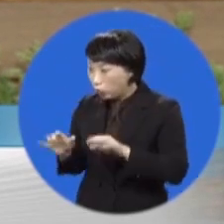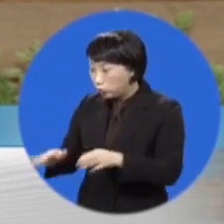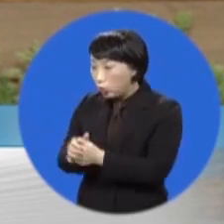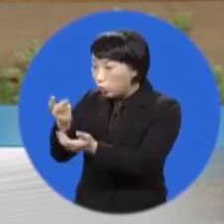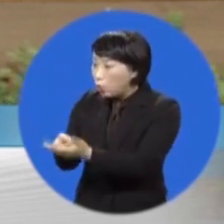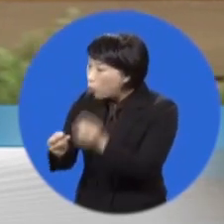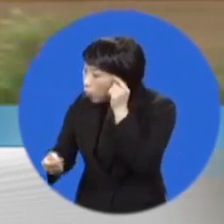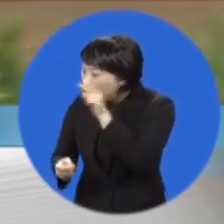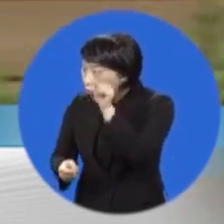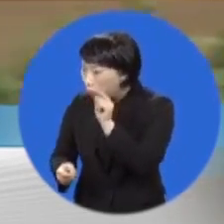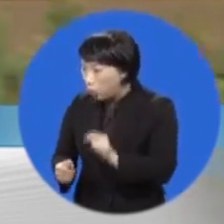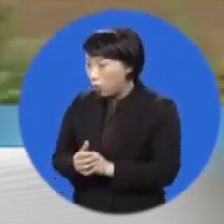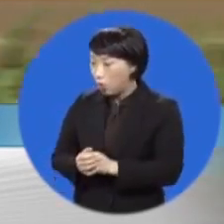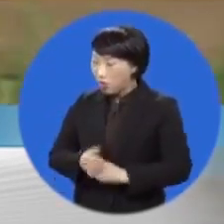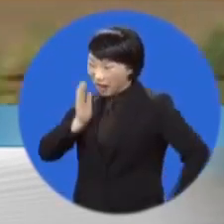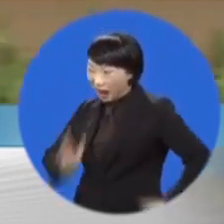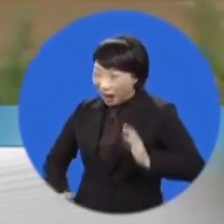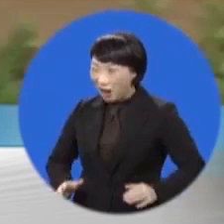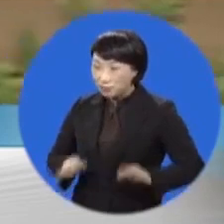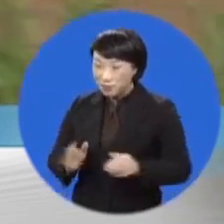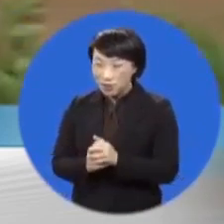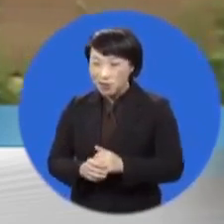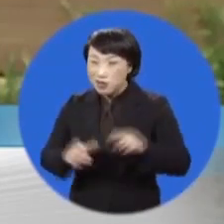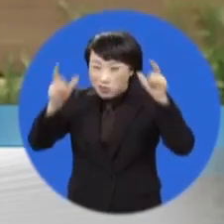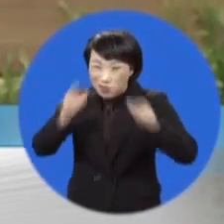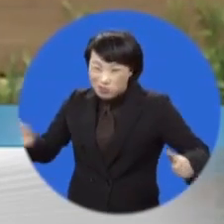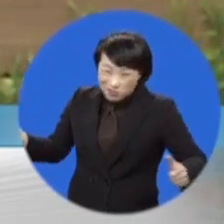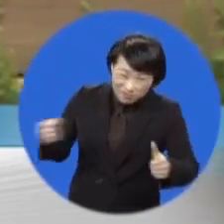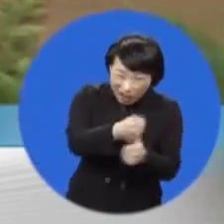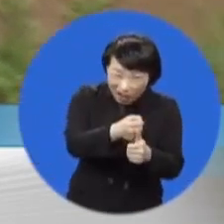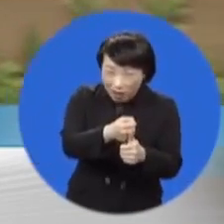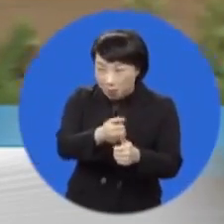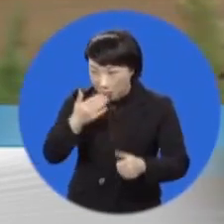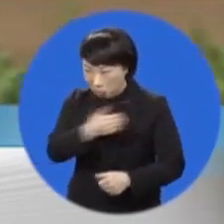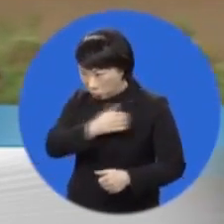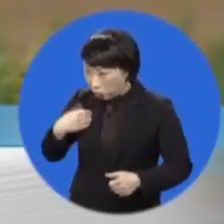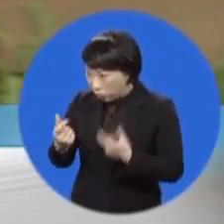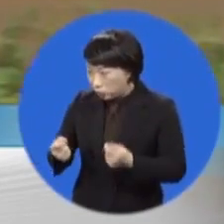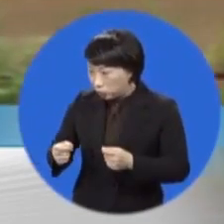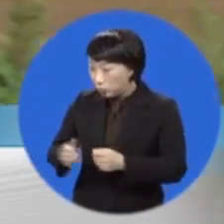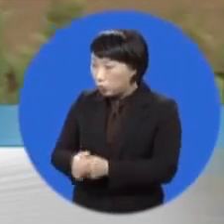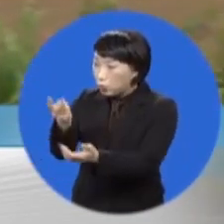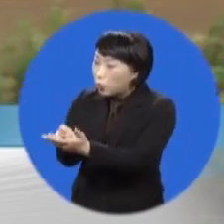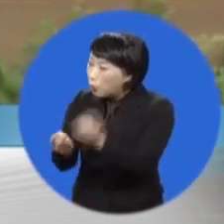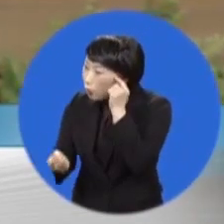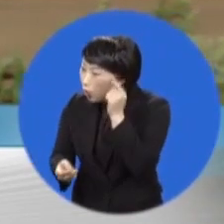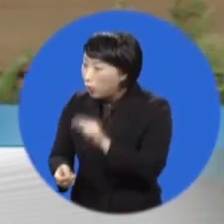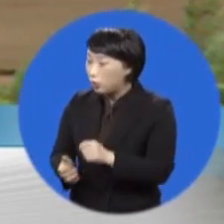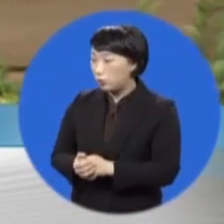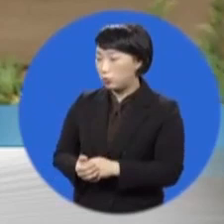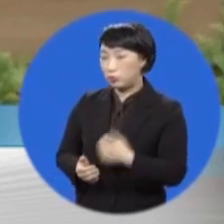있소 아니 쯧 인기에도 속초 잡게 생겼구나 그랬더니 왜 침대